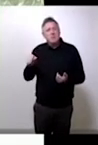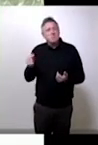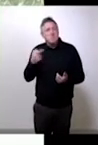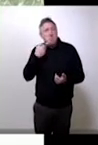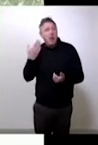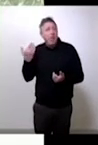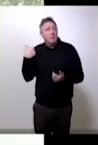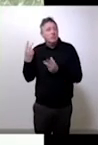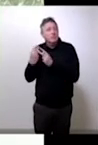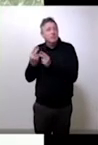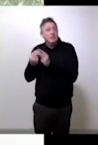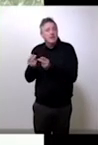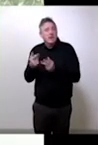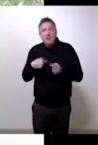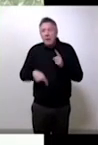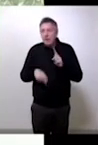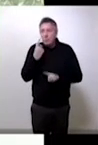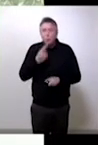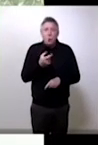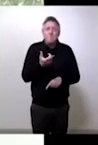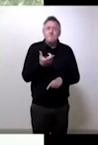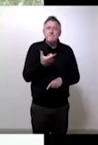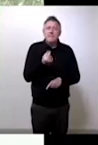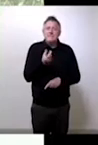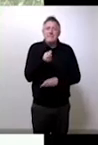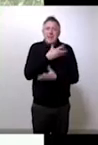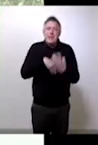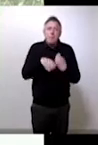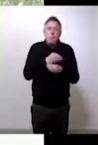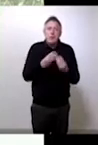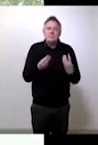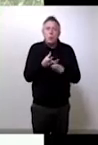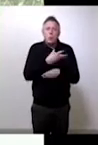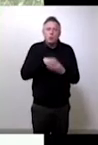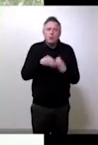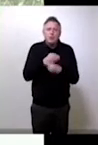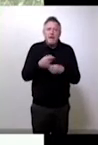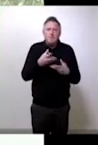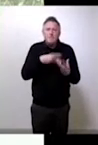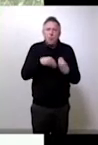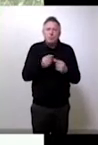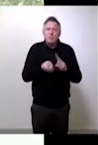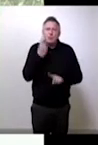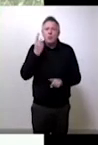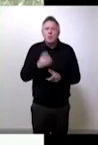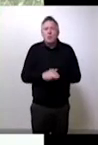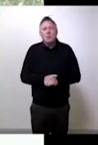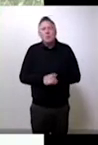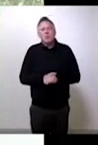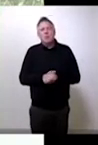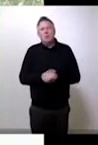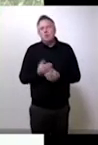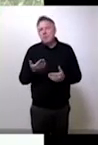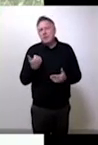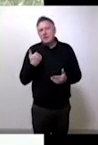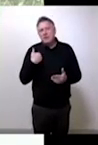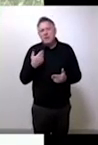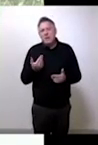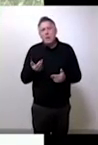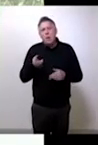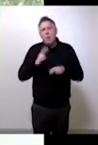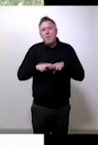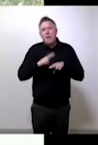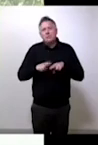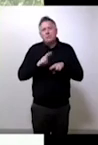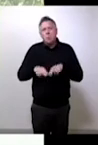de mixité sociale. Parce que ce qu'il faut avoir en tête aussi, et c'est important, c'est qu'on est sur les dernières opérations d'aménagement à Bordeaux. Après, nous